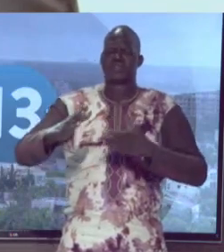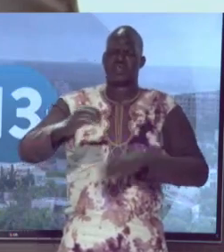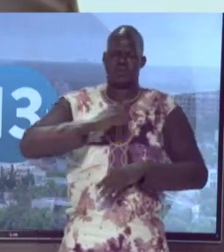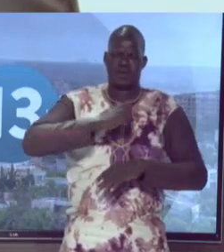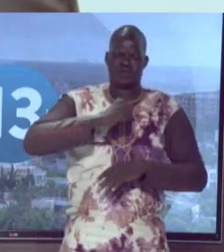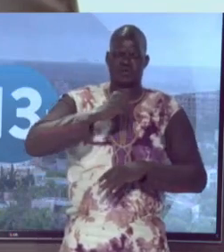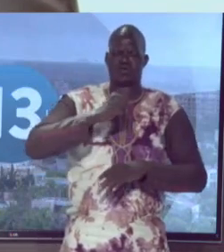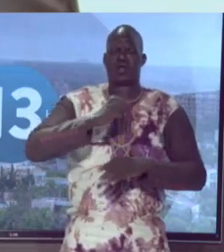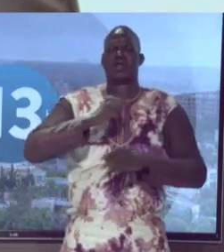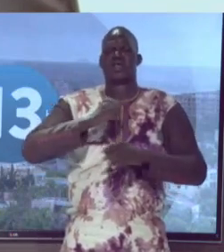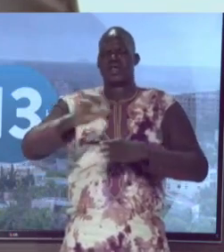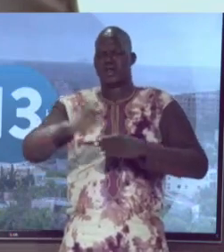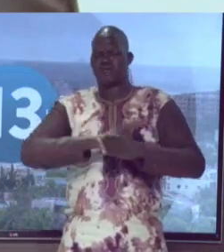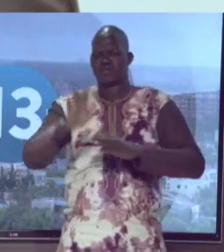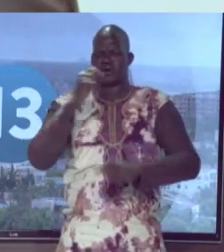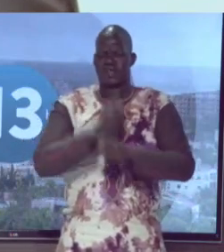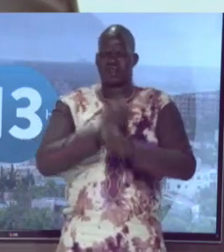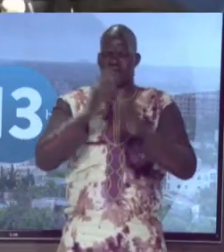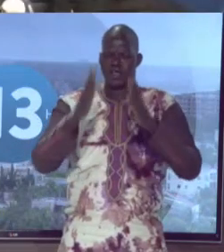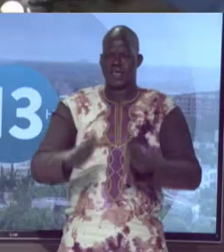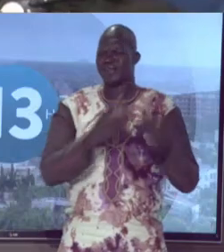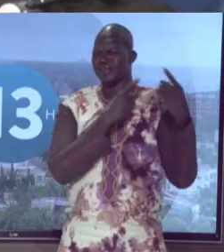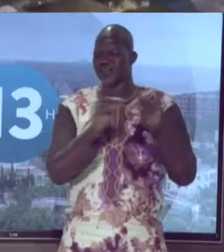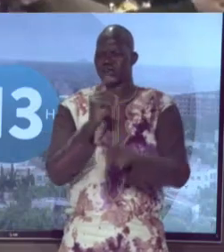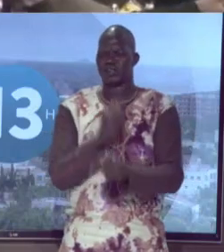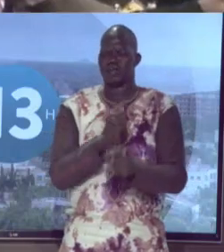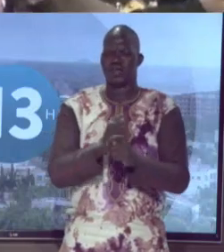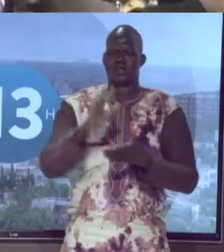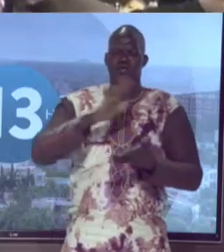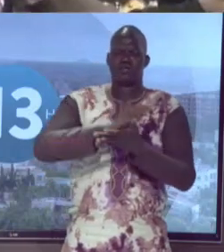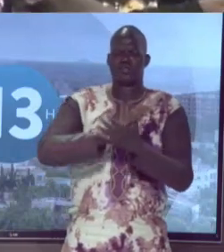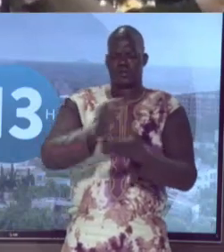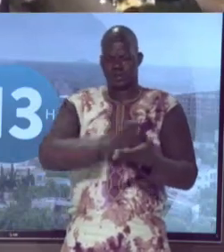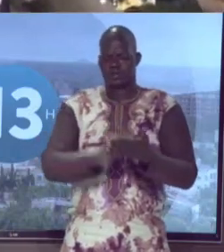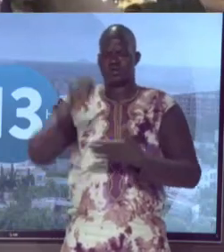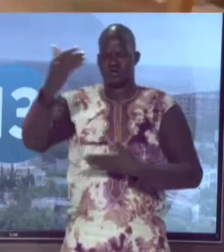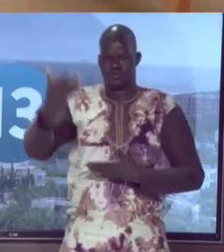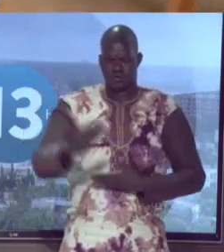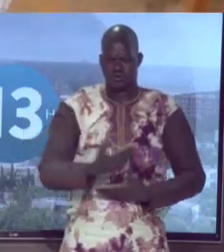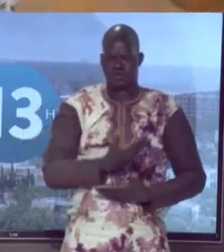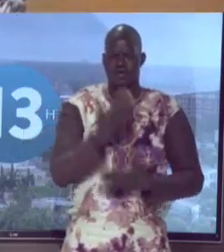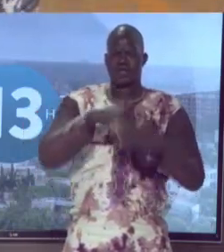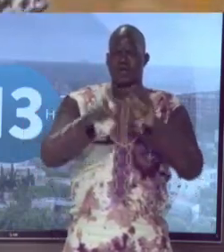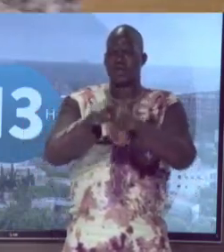et le recyclage des travailleurs déjà en activité. Les dossiers d'inscription sont recevables